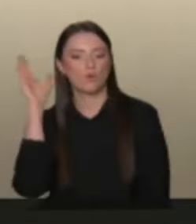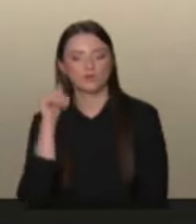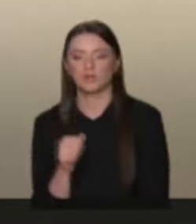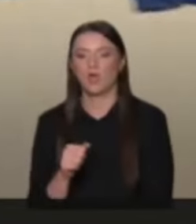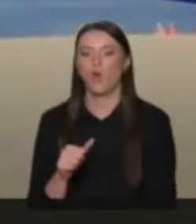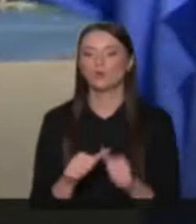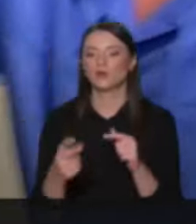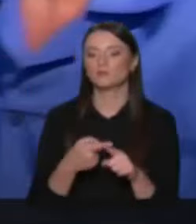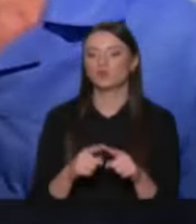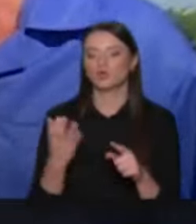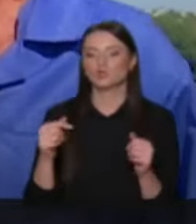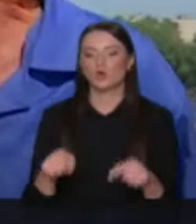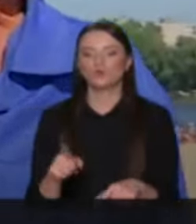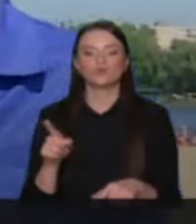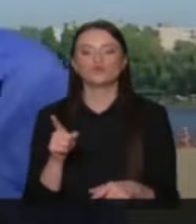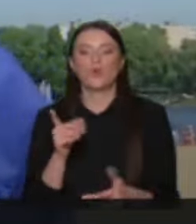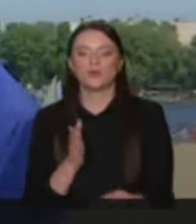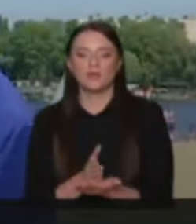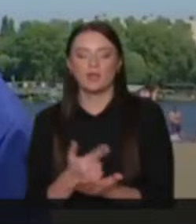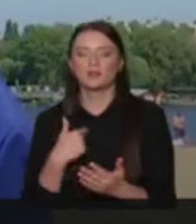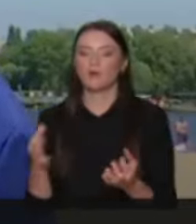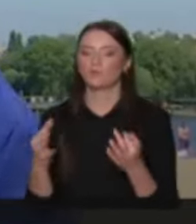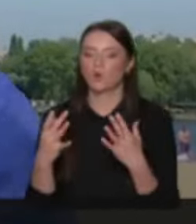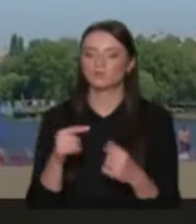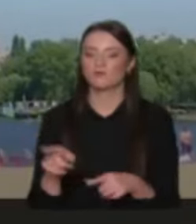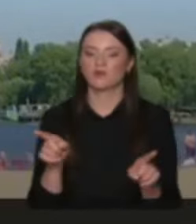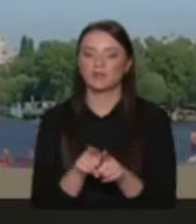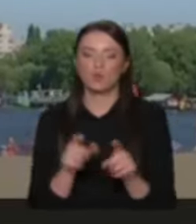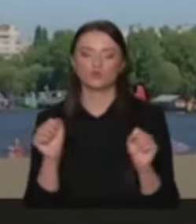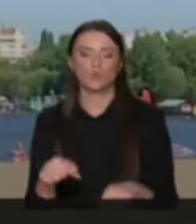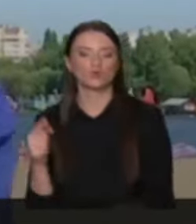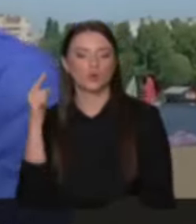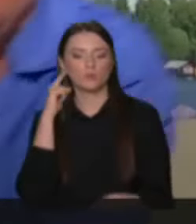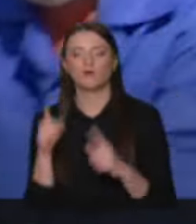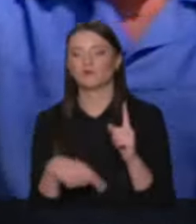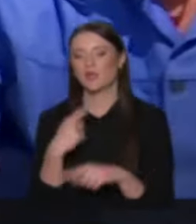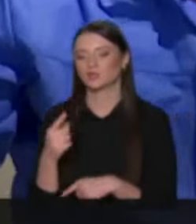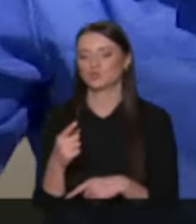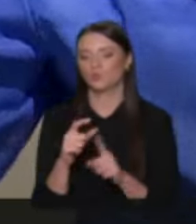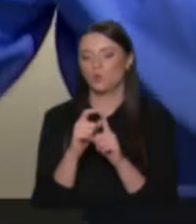Окрім цього, що тут ще є, нам також розповіли, і ви це також можете почути у наступному коментарі.